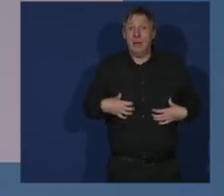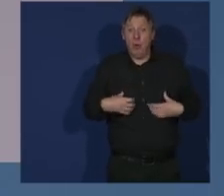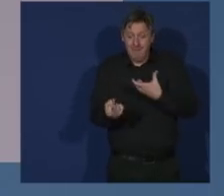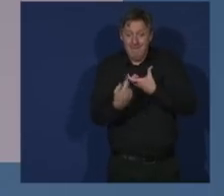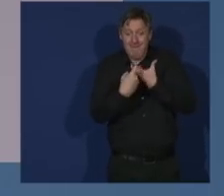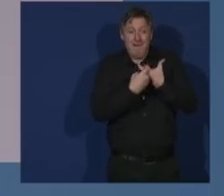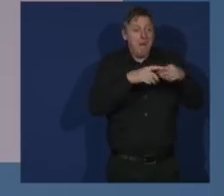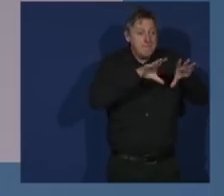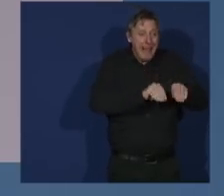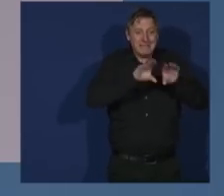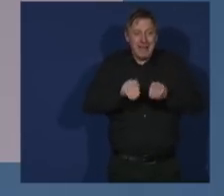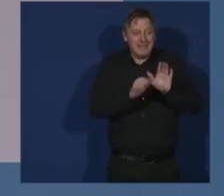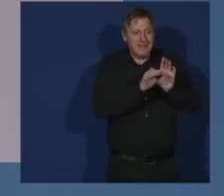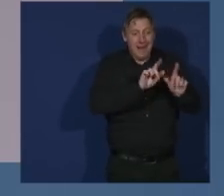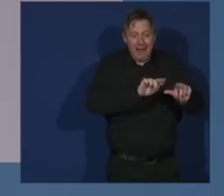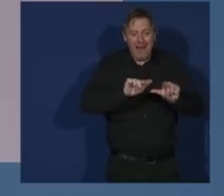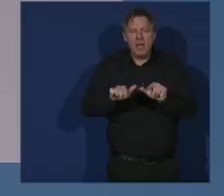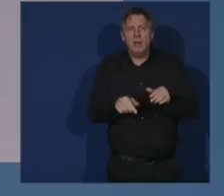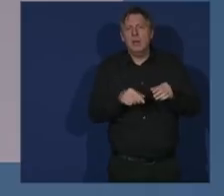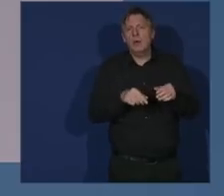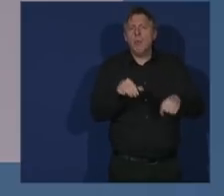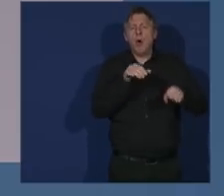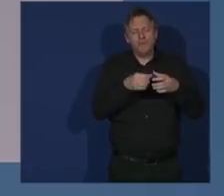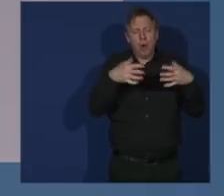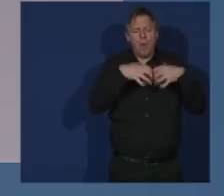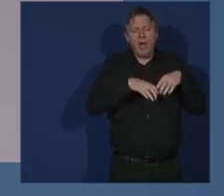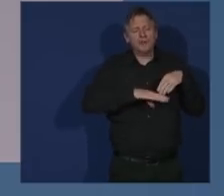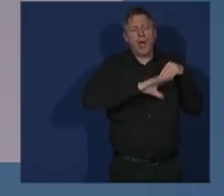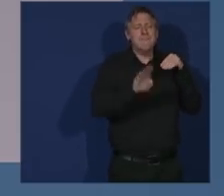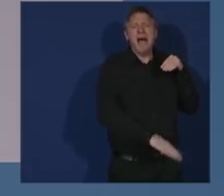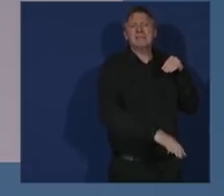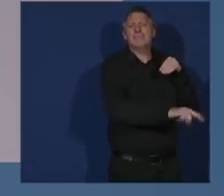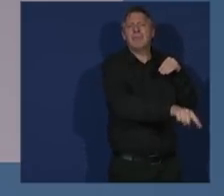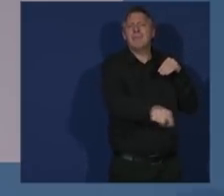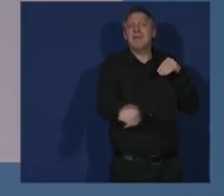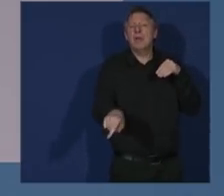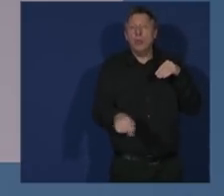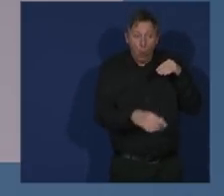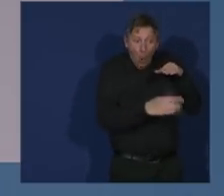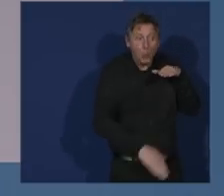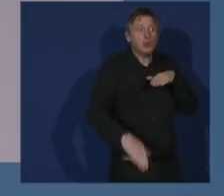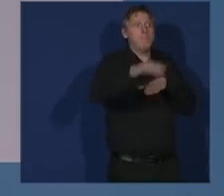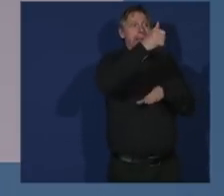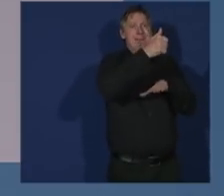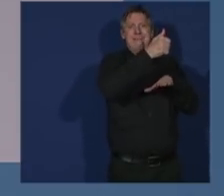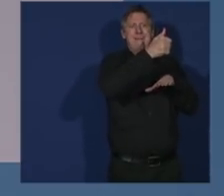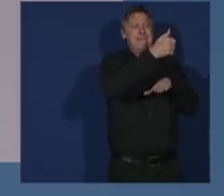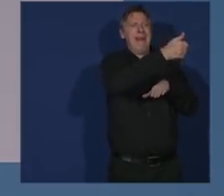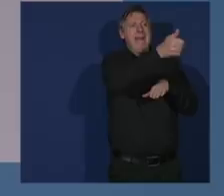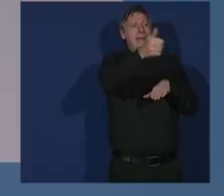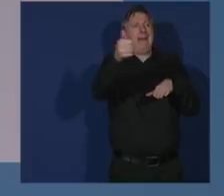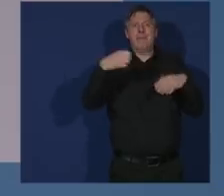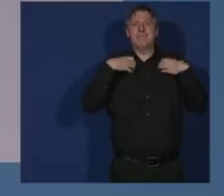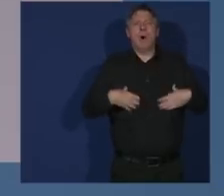leur, c'est-à-dire pas à la base de notre organisation, mais au sommet de notre organisation. Et c'est la condition pour